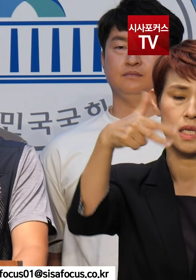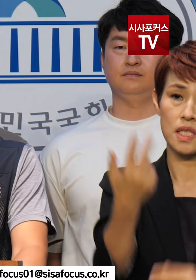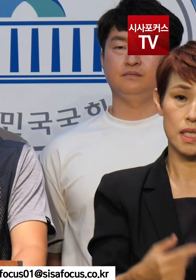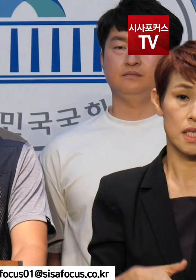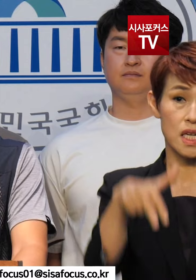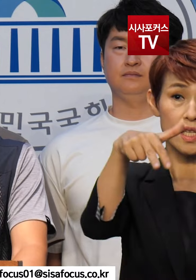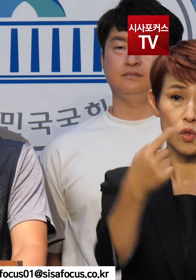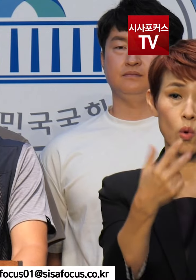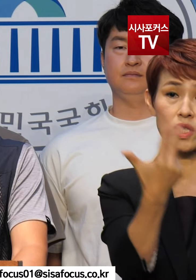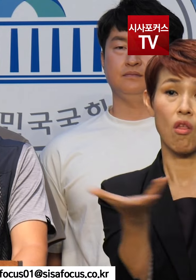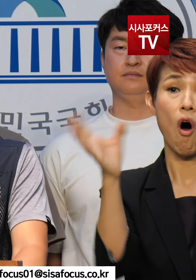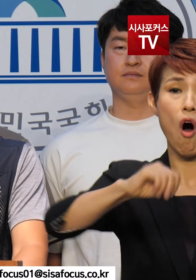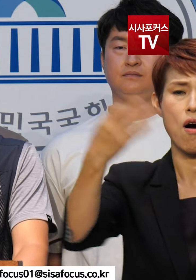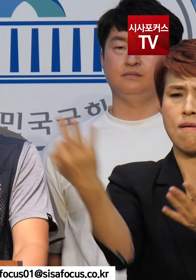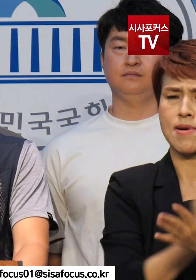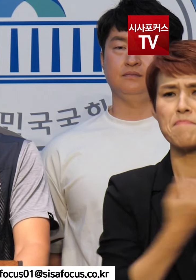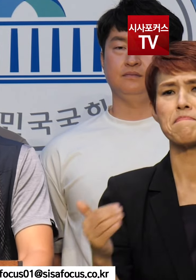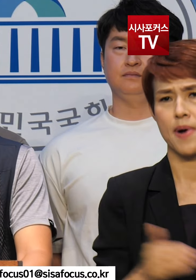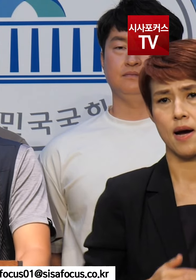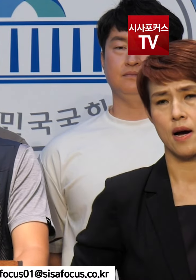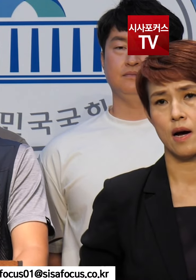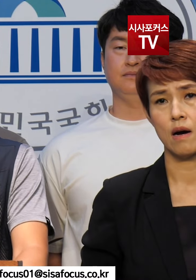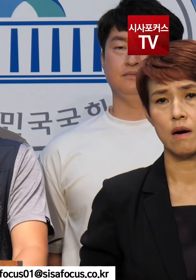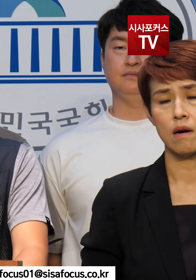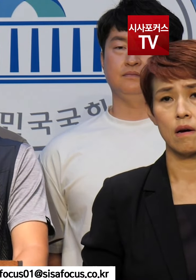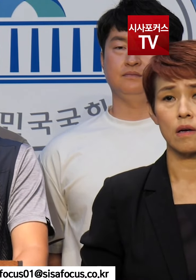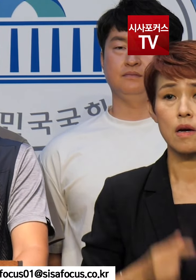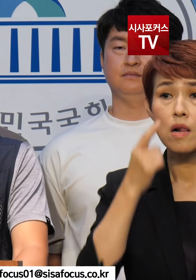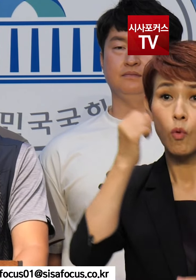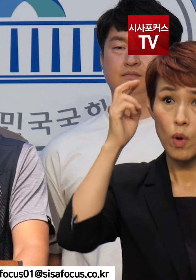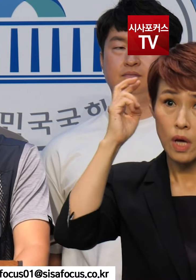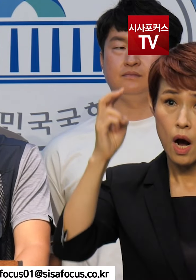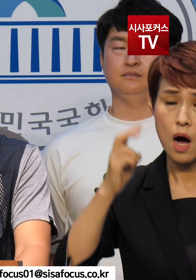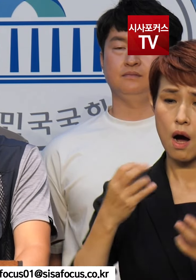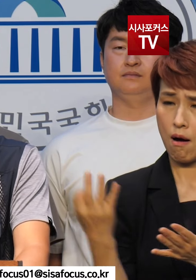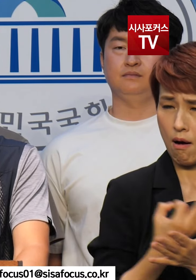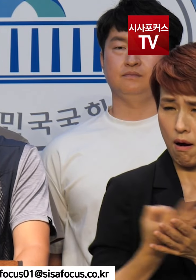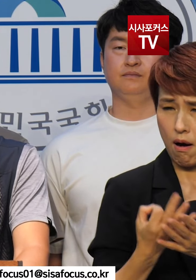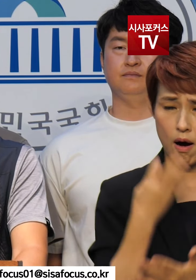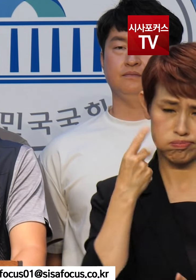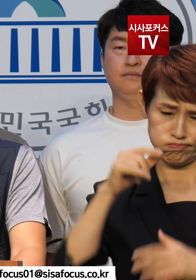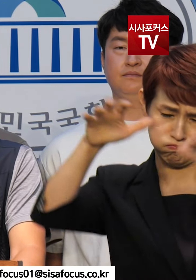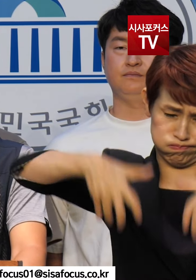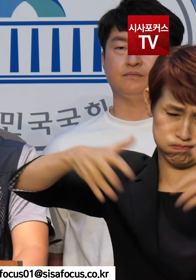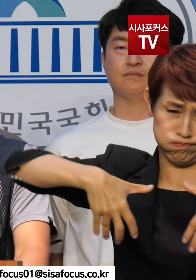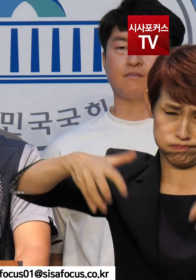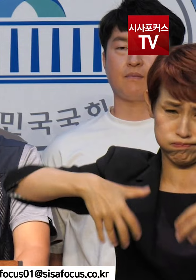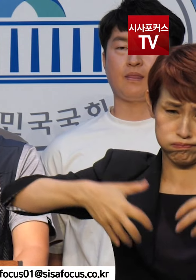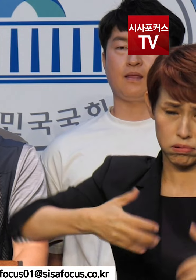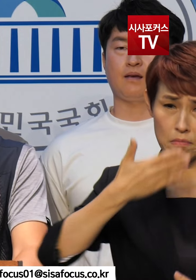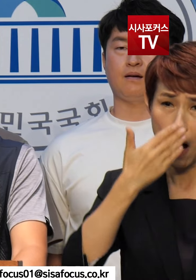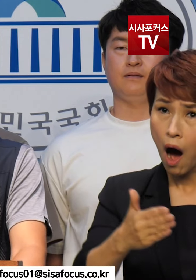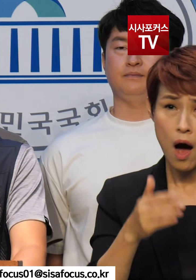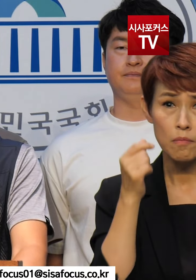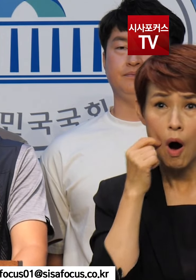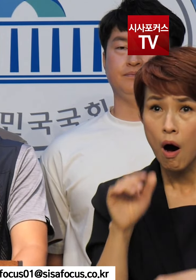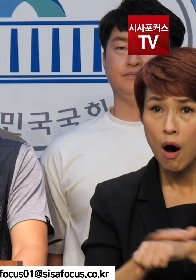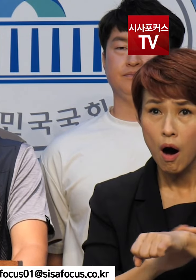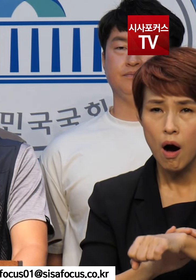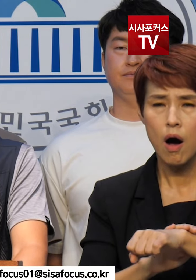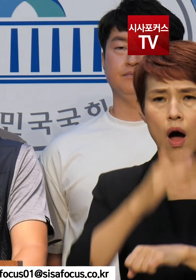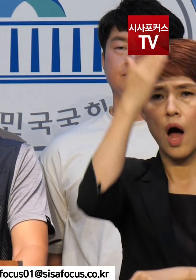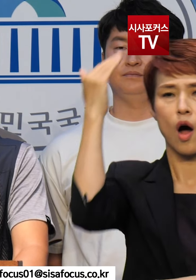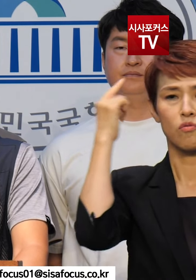7천억의 매출을 올렸습니다. 니토덴코가 천문학적인 돈을 벌어들인 수 있었던 것은 한국